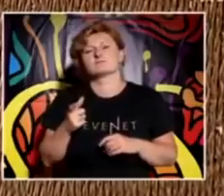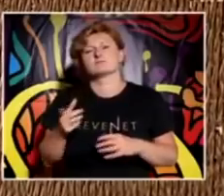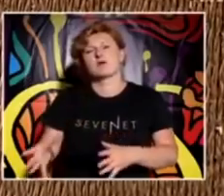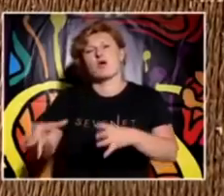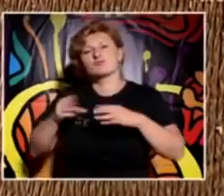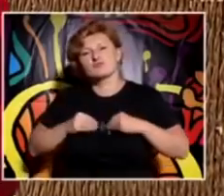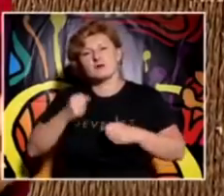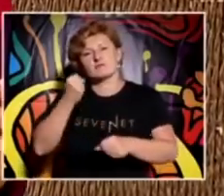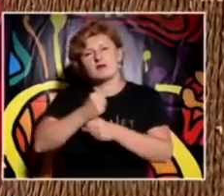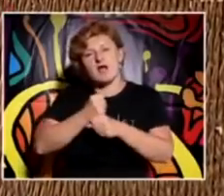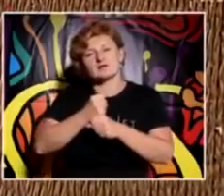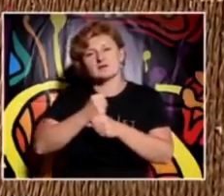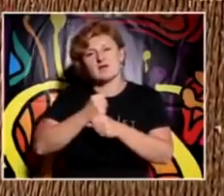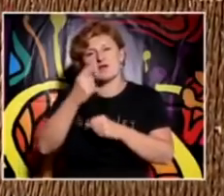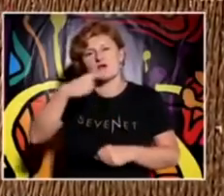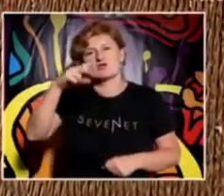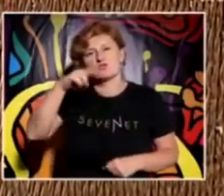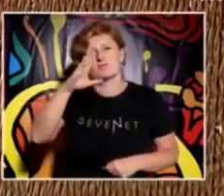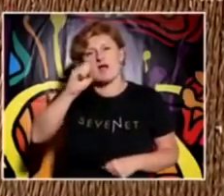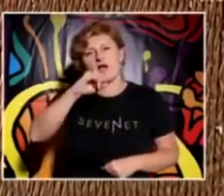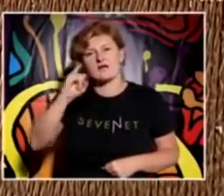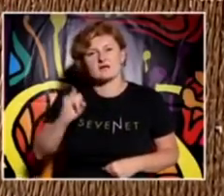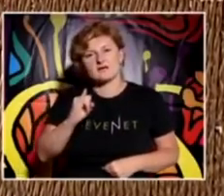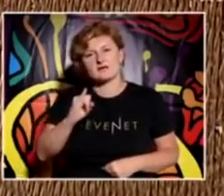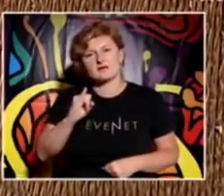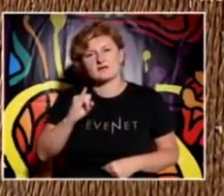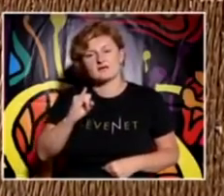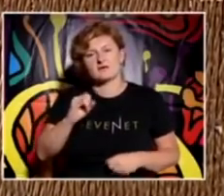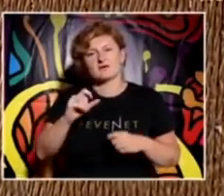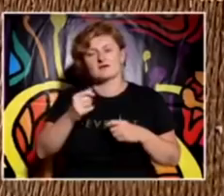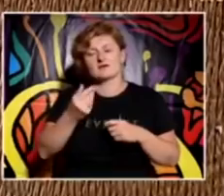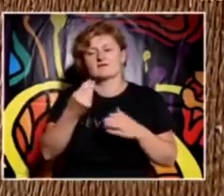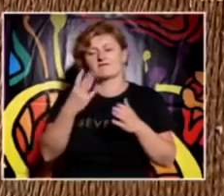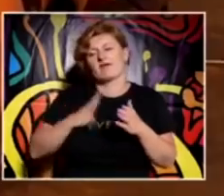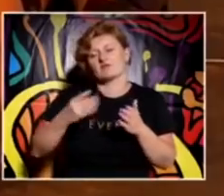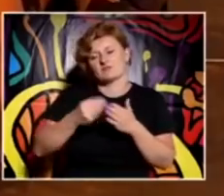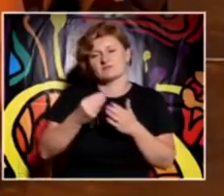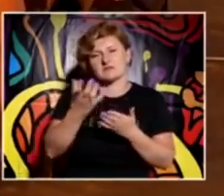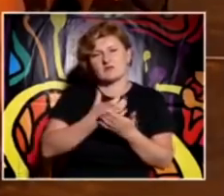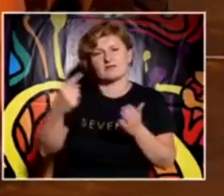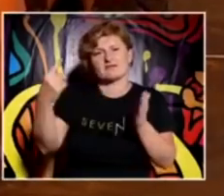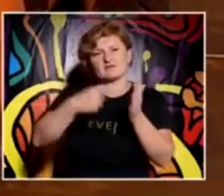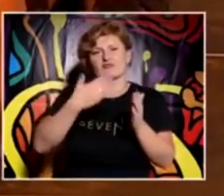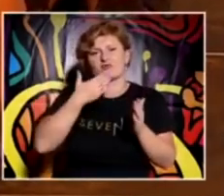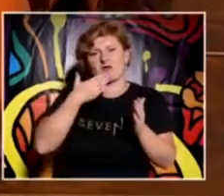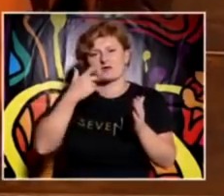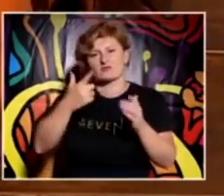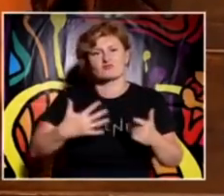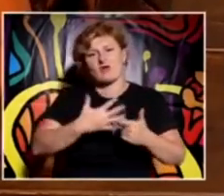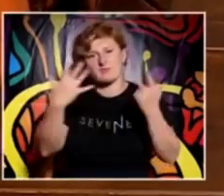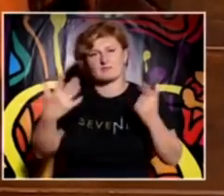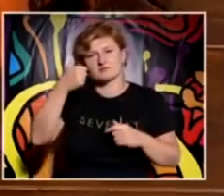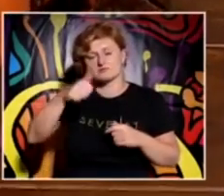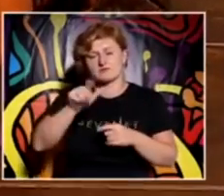w Dubaju przy budowie wieżowców za $1000, zdaje się. To jest niewolnicza praca, 7 dni w tygodniu